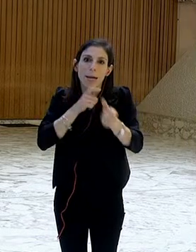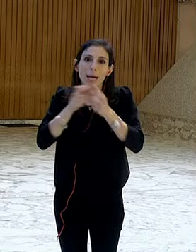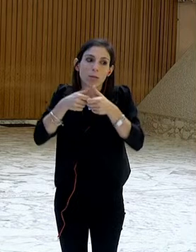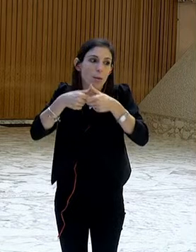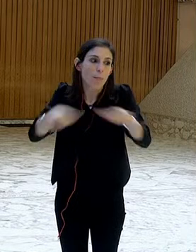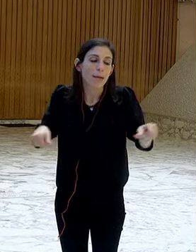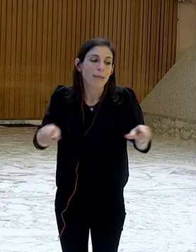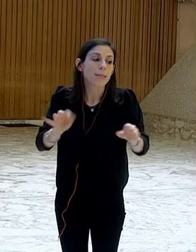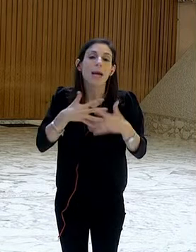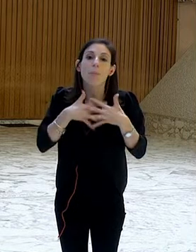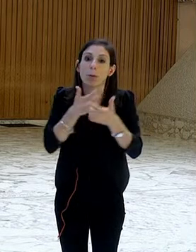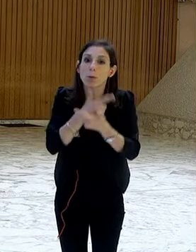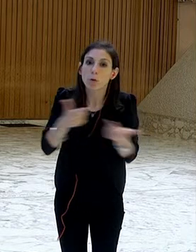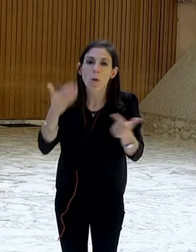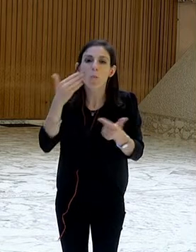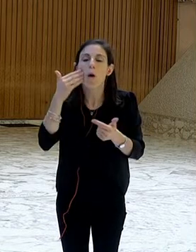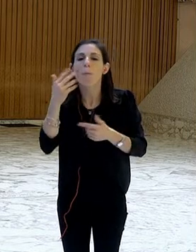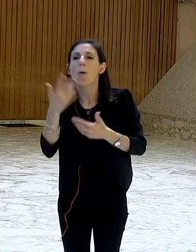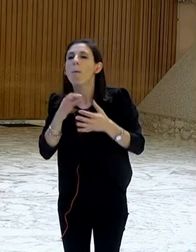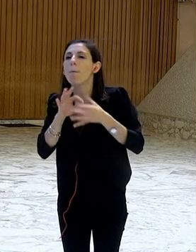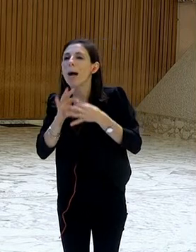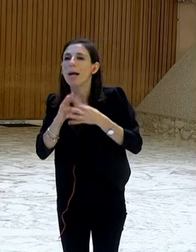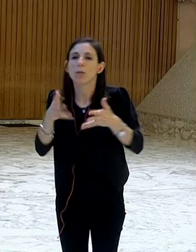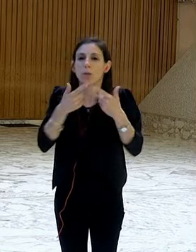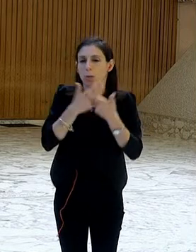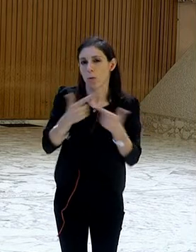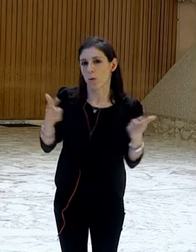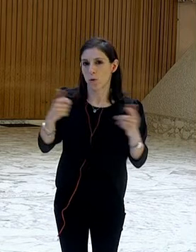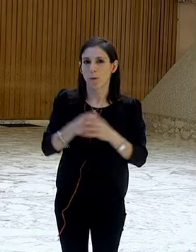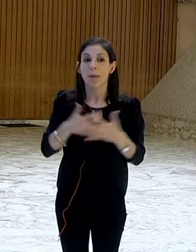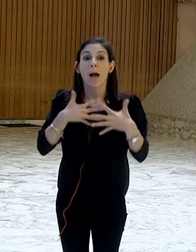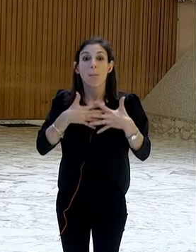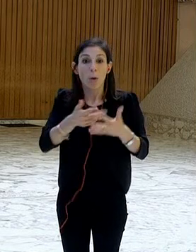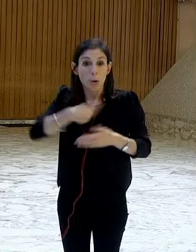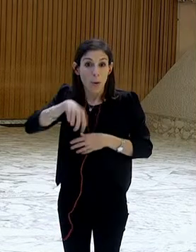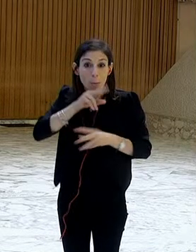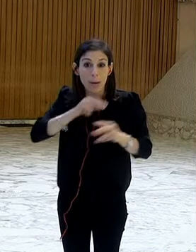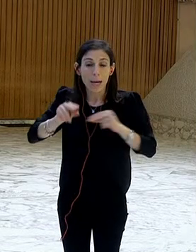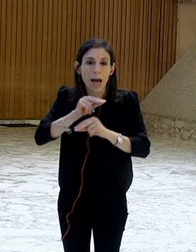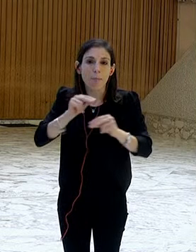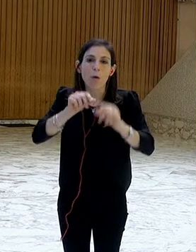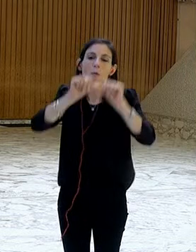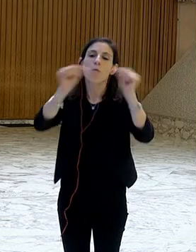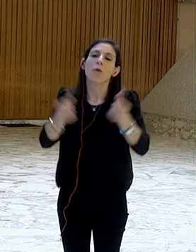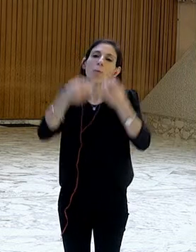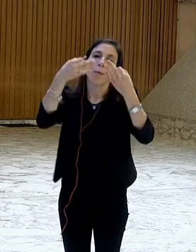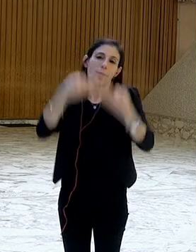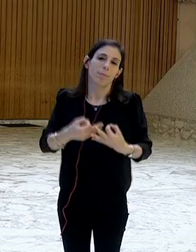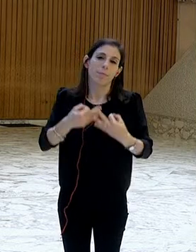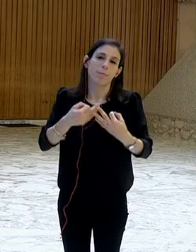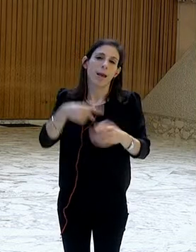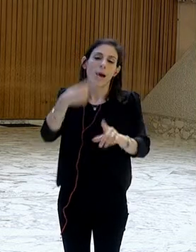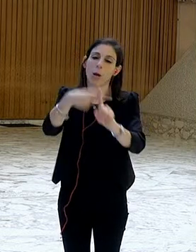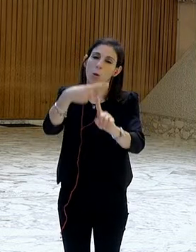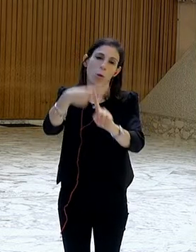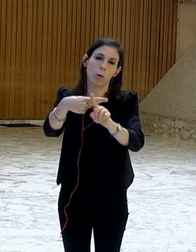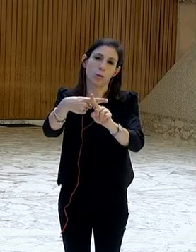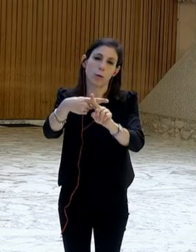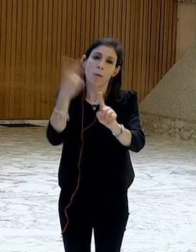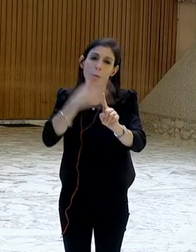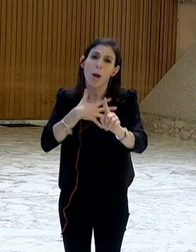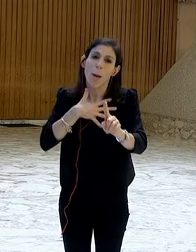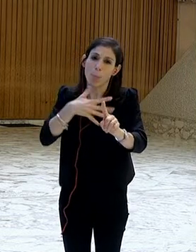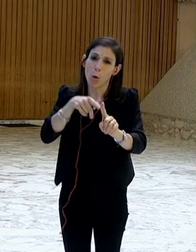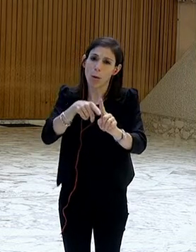L'amour duquel nous parlons a une forme précise, la croix. Elle est constituée de 2 dimensions nécessaires